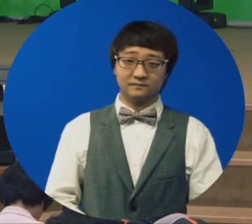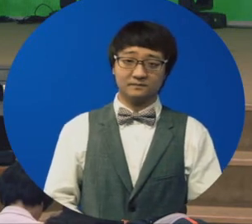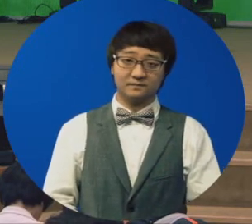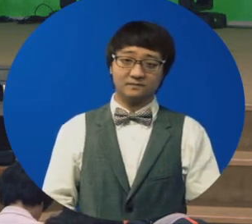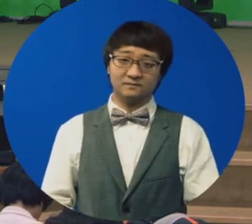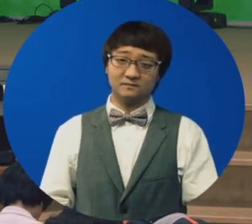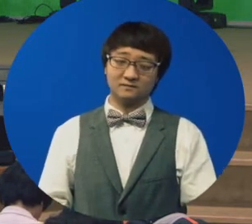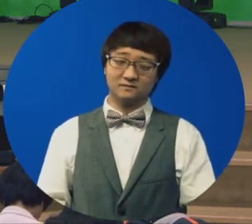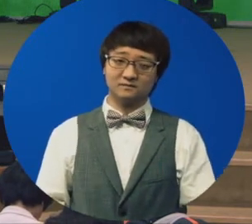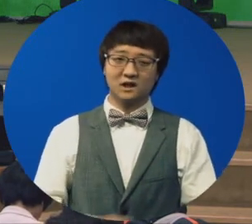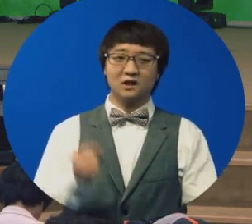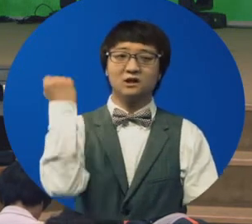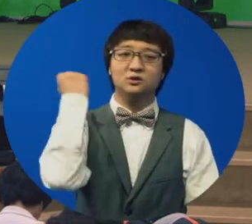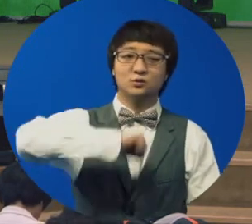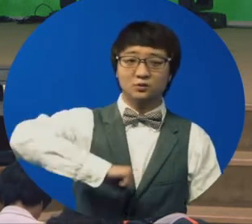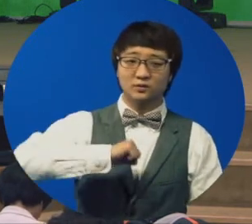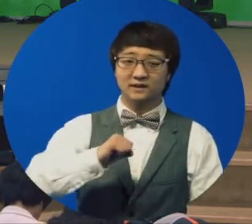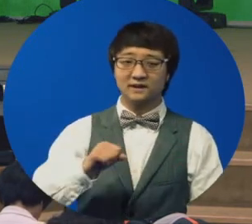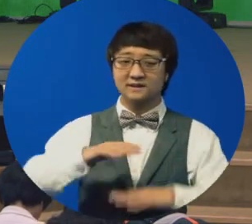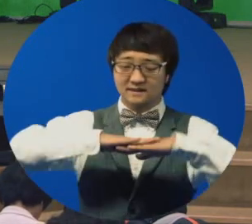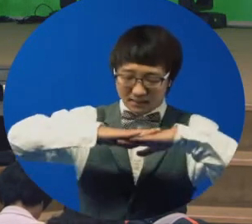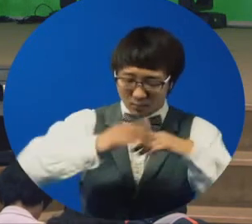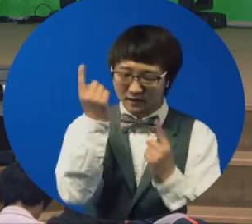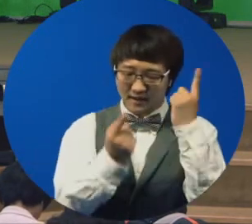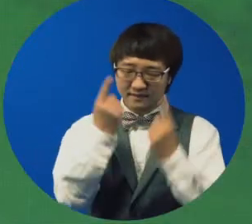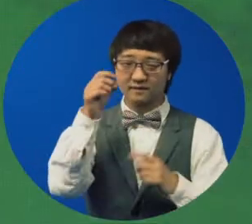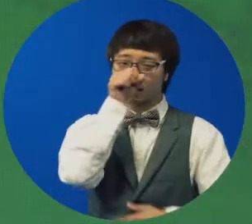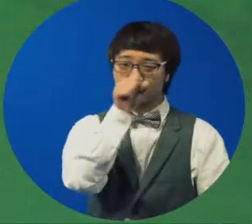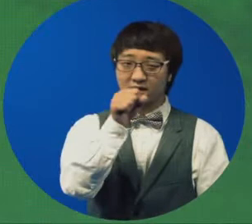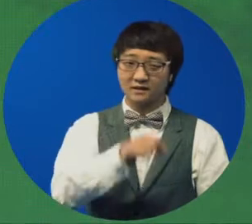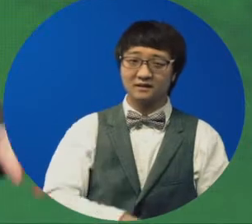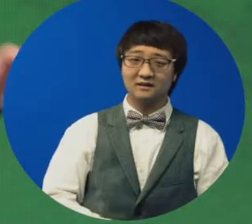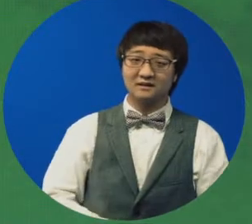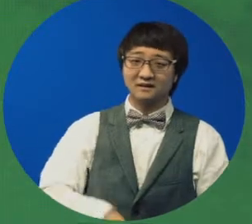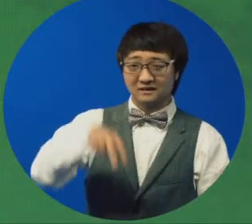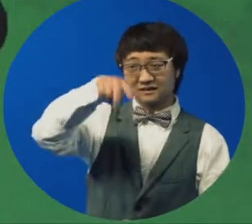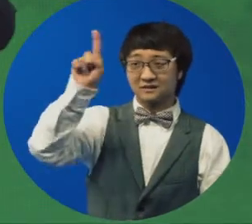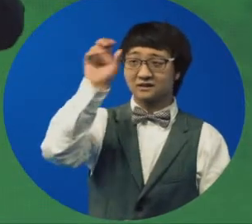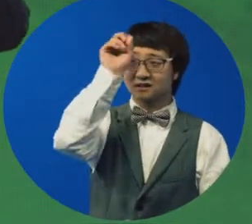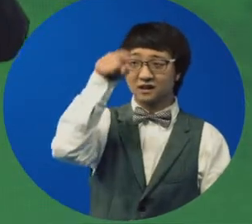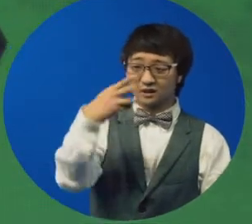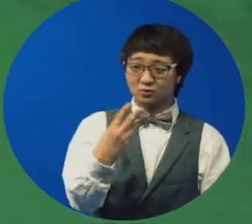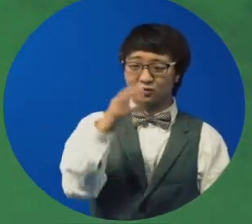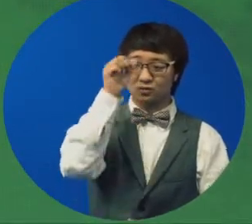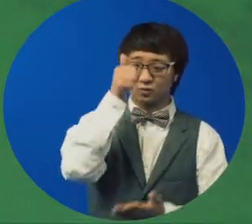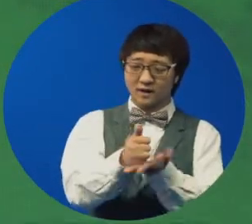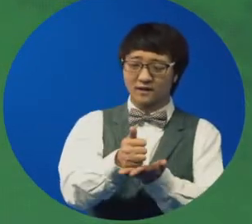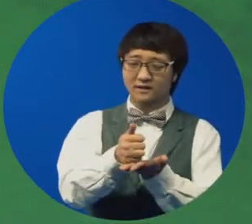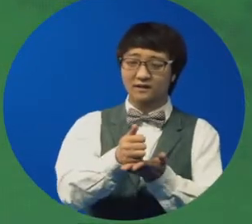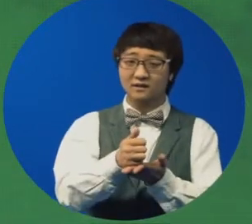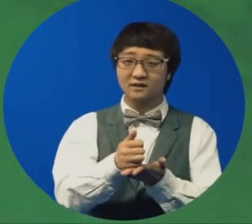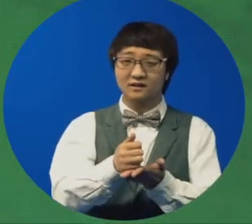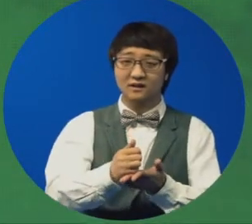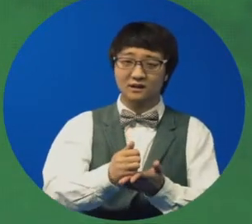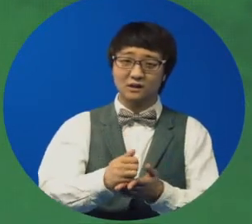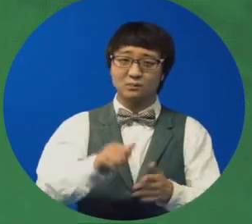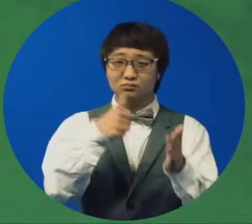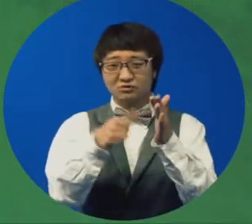순종이 제사보다 낫다는 거예요. 사울 왕이 하나님께 제사를 드리려고 이 물건을